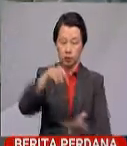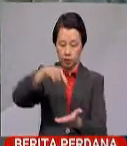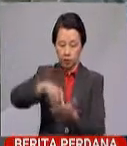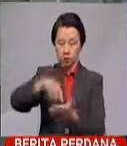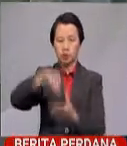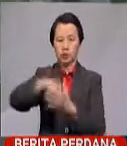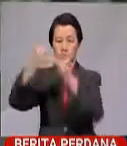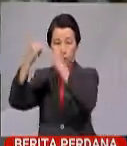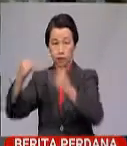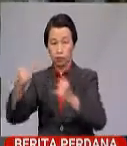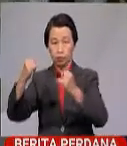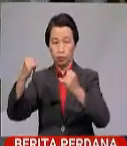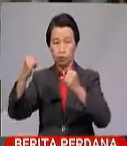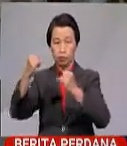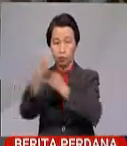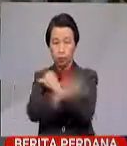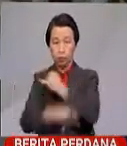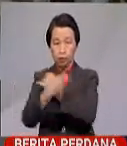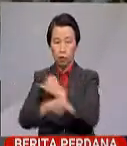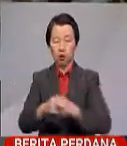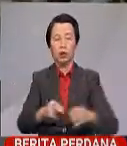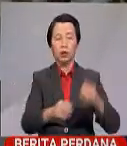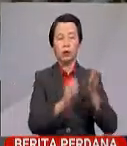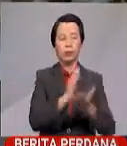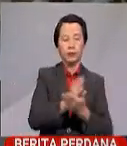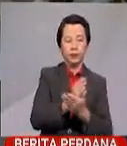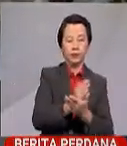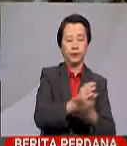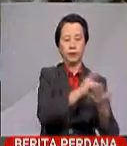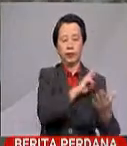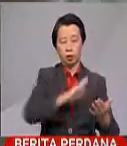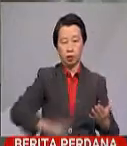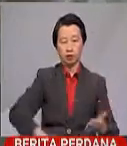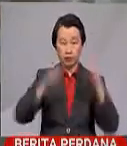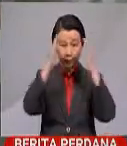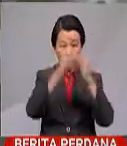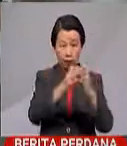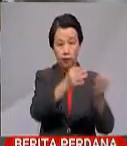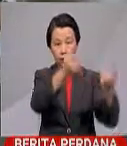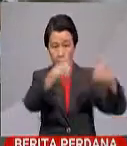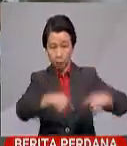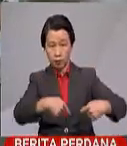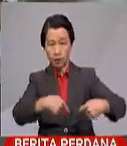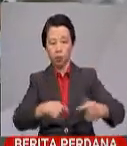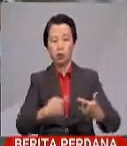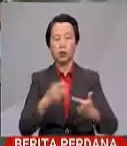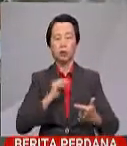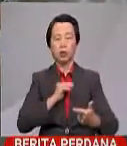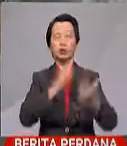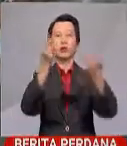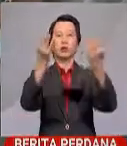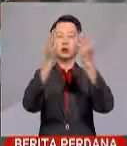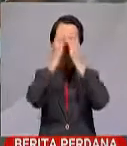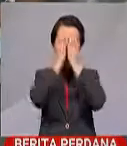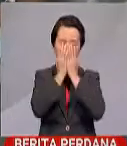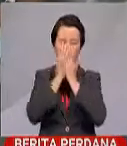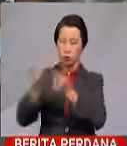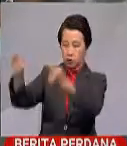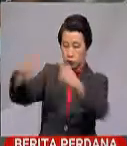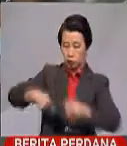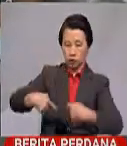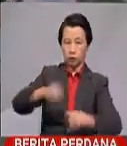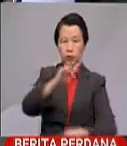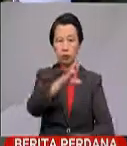Istana Negara. Turut berangkat ke majlis itu, Pemangku Raja Pahang Tengku Hassanal Ibrahim Alam Shah. Majlis kesyukuran berkenaan dihadiri